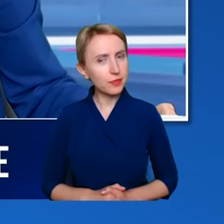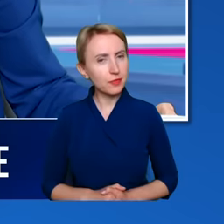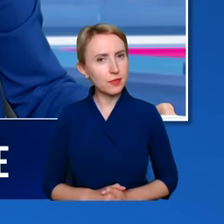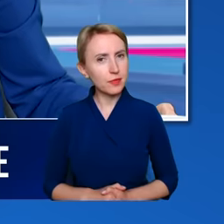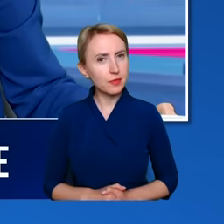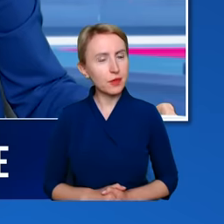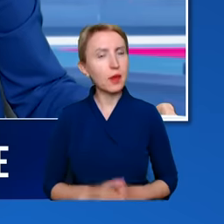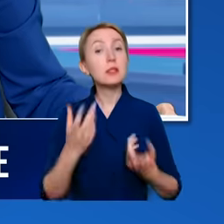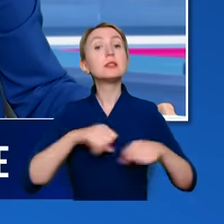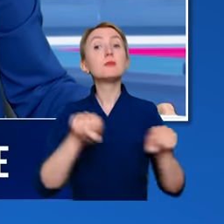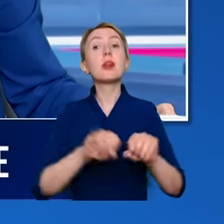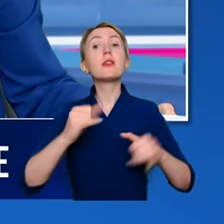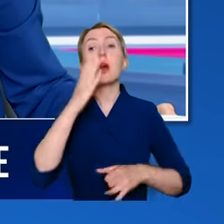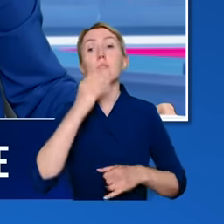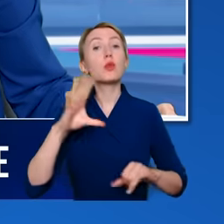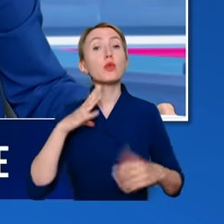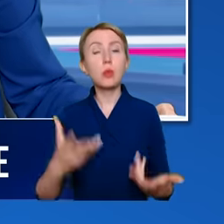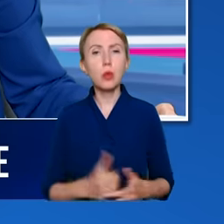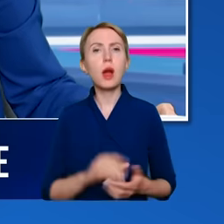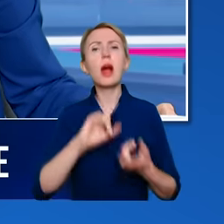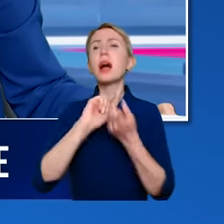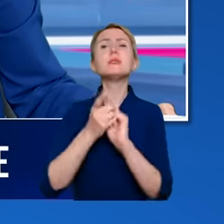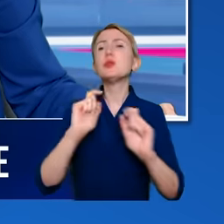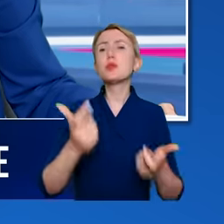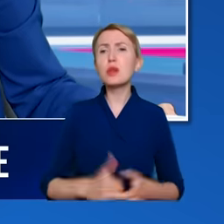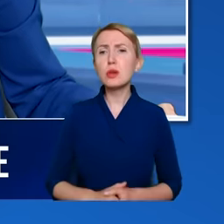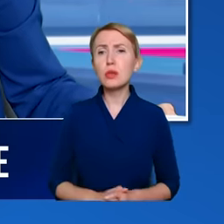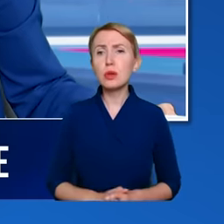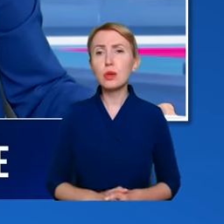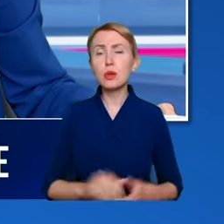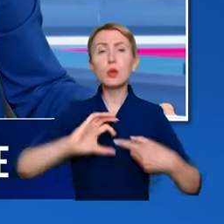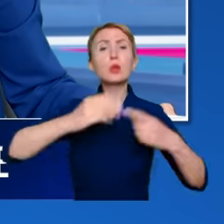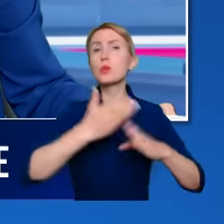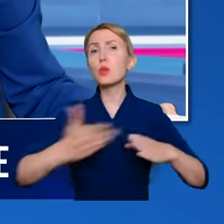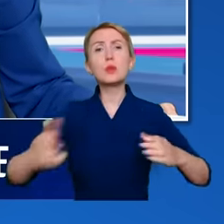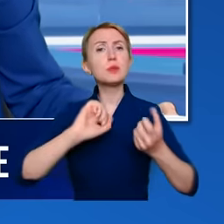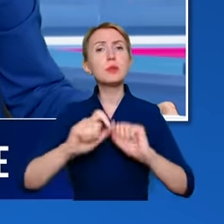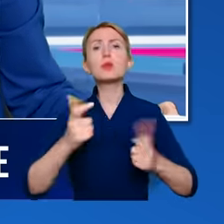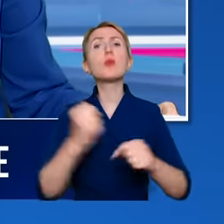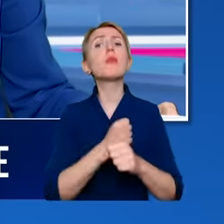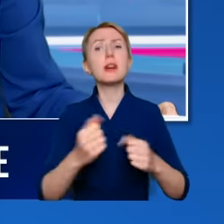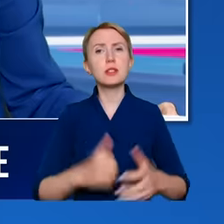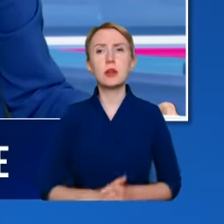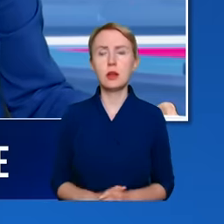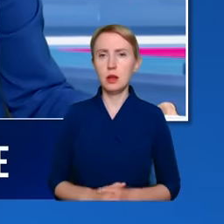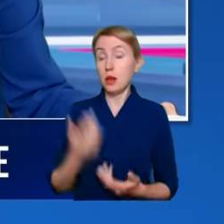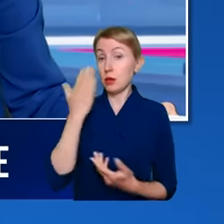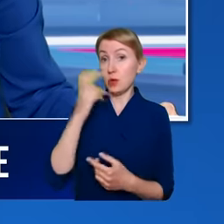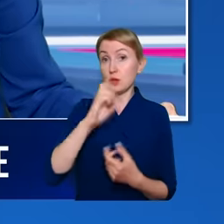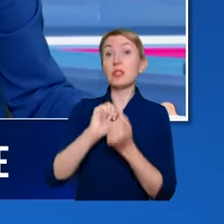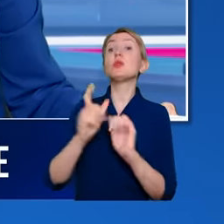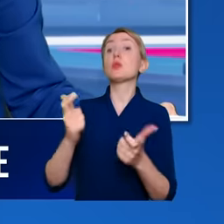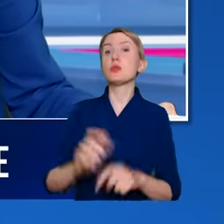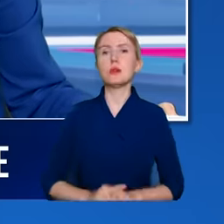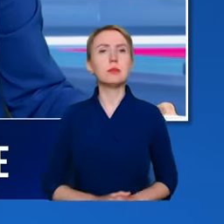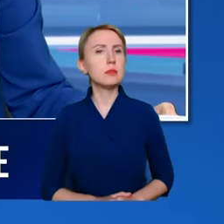wymiar sprawiedliwości? A co się zmieniło od tego czasu? Co się zmieniło od grudnia? No nie, proszę ja być po poważnym. Prostu... Nie, ale to bardzo ciekawe. A co się zmieniło? To